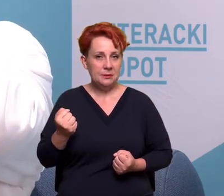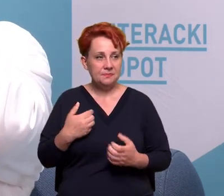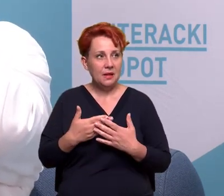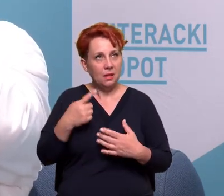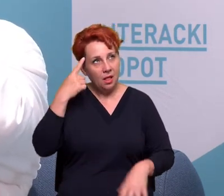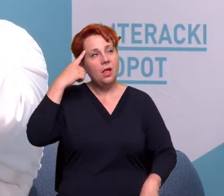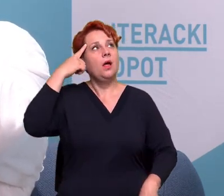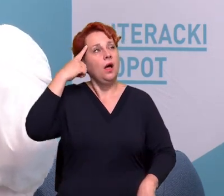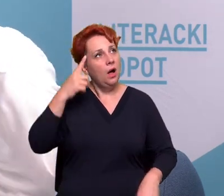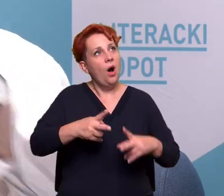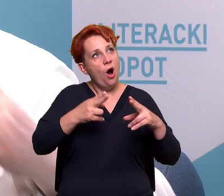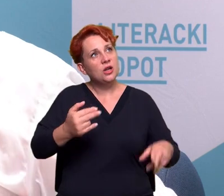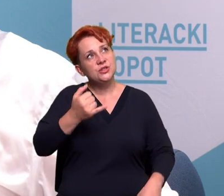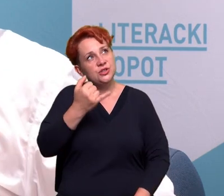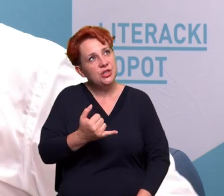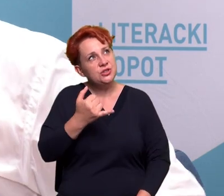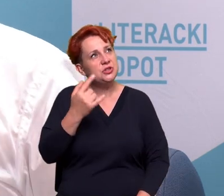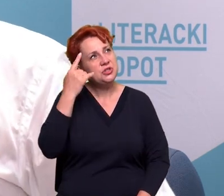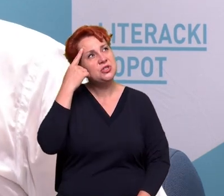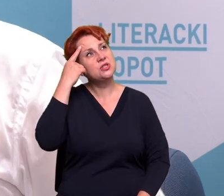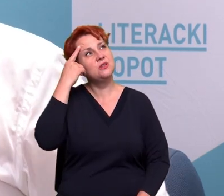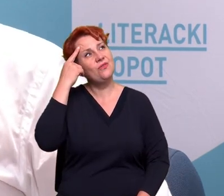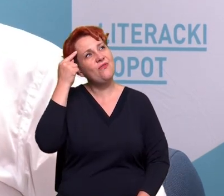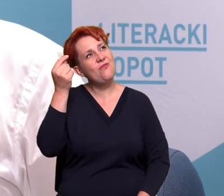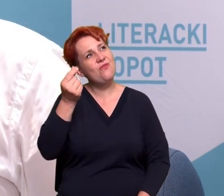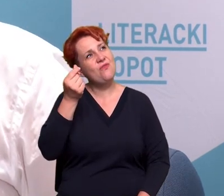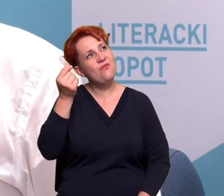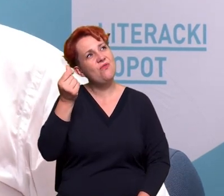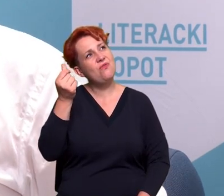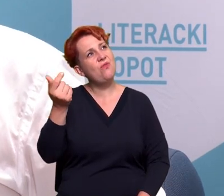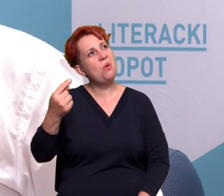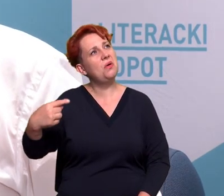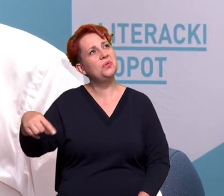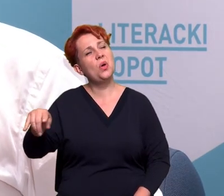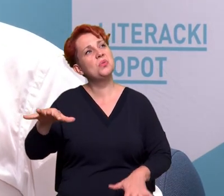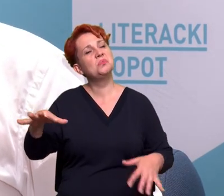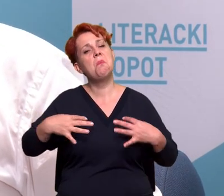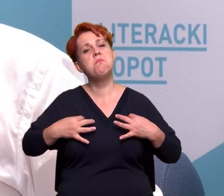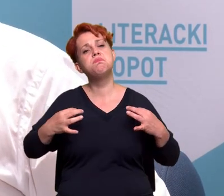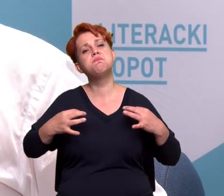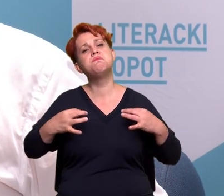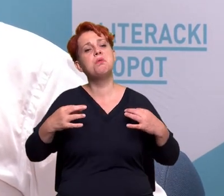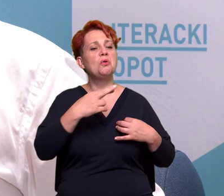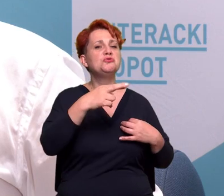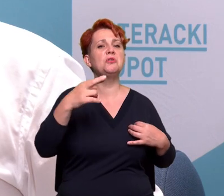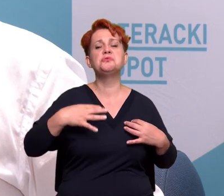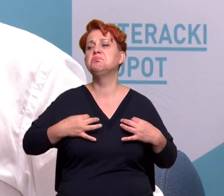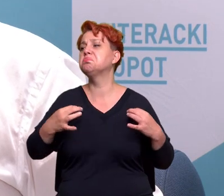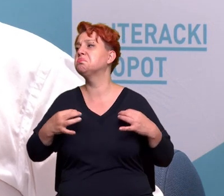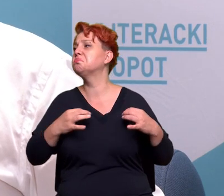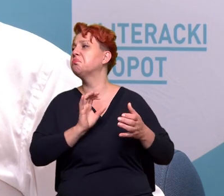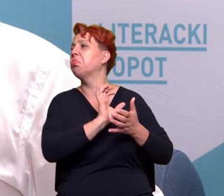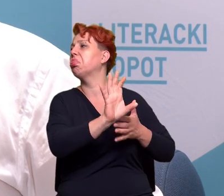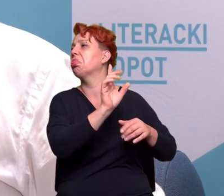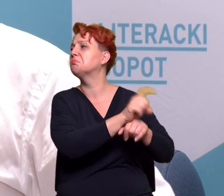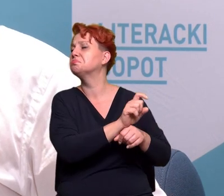przypominam sobie dzieciństwo raczej jako okres dość dużej obojętności na przedmioty, a